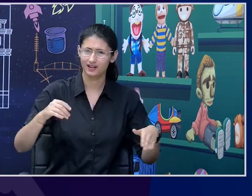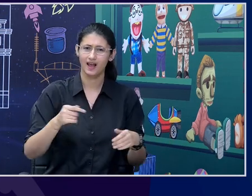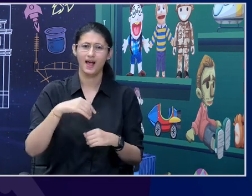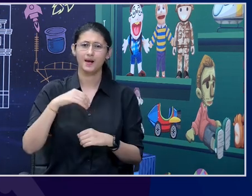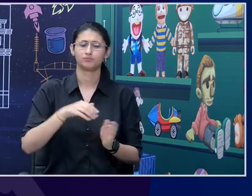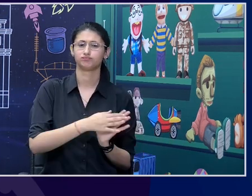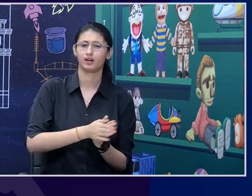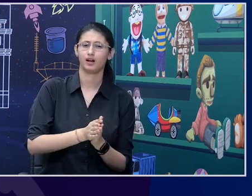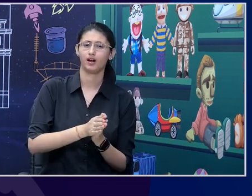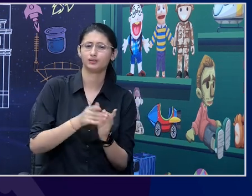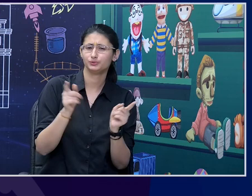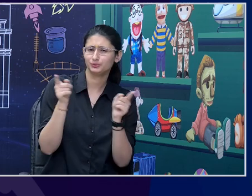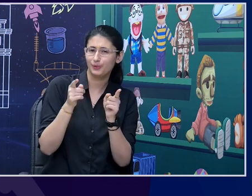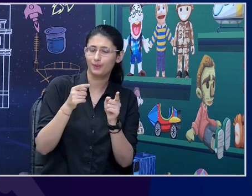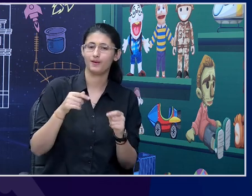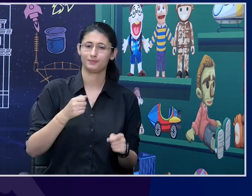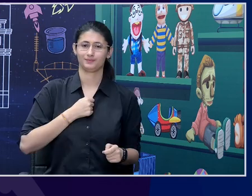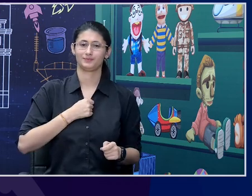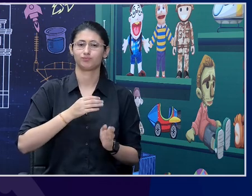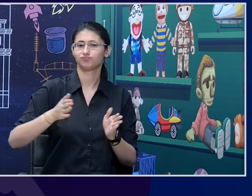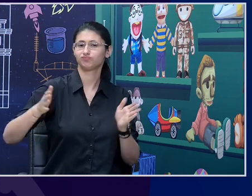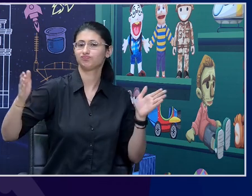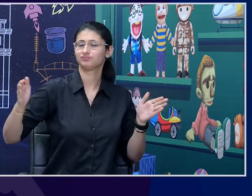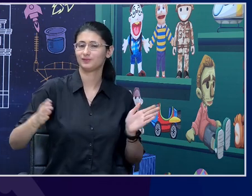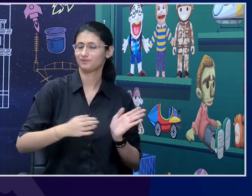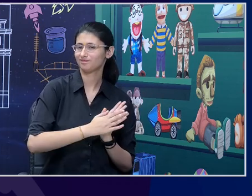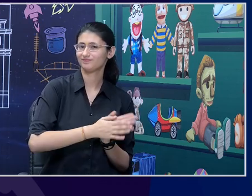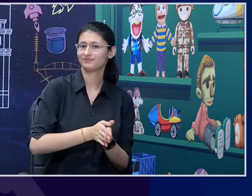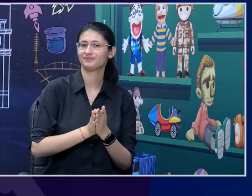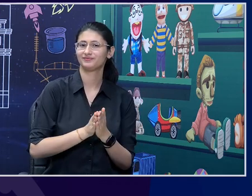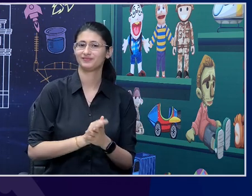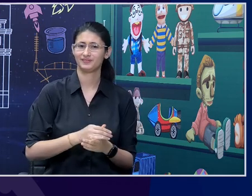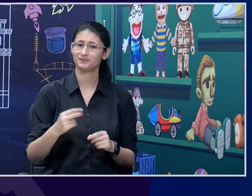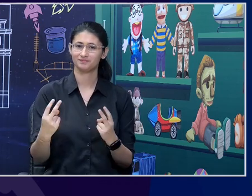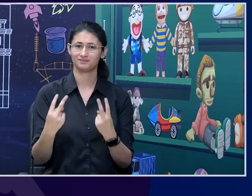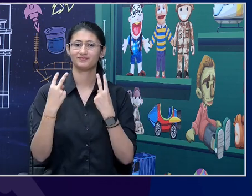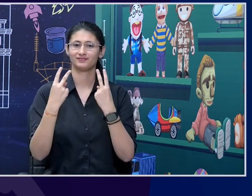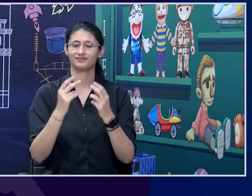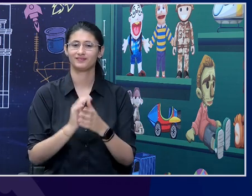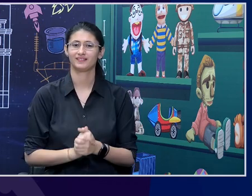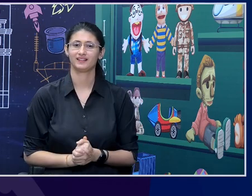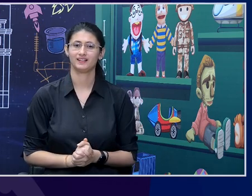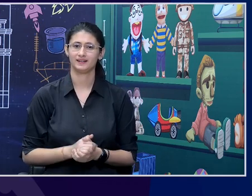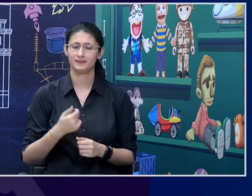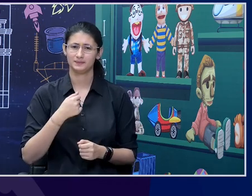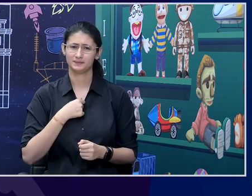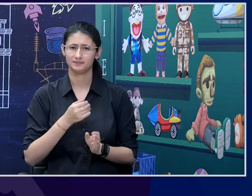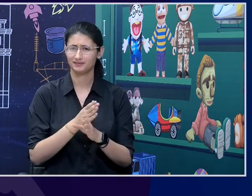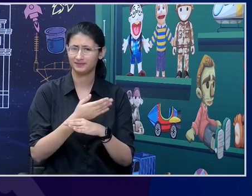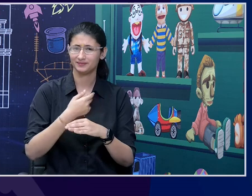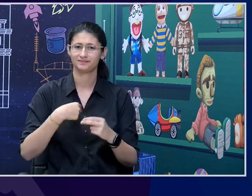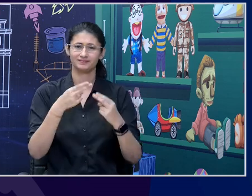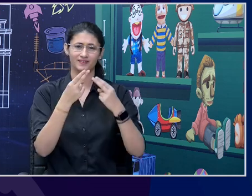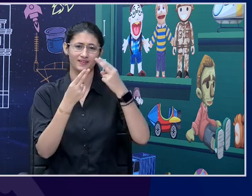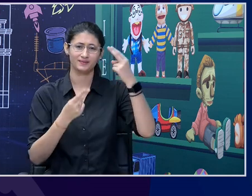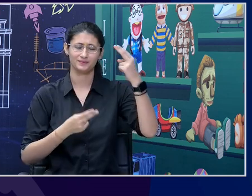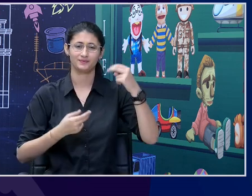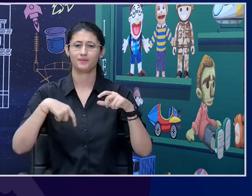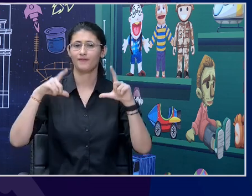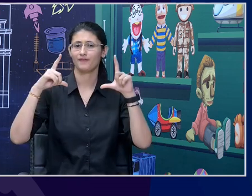अपना कुछ समान भी ले जया जा सके तो यह देख रहे हैं आप यह वाला है जिसकी तस्वीर का वर्णन किया गया और जो बच्चे